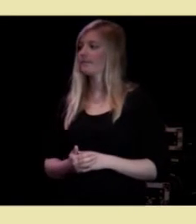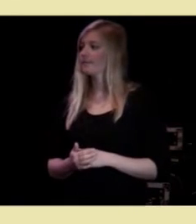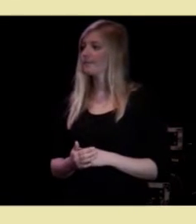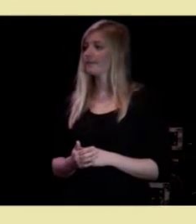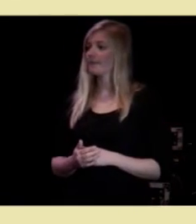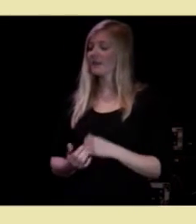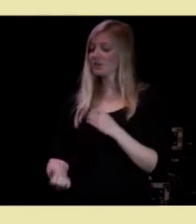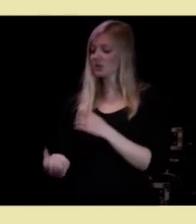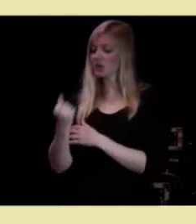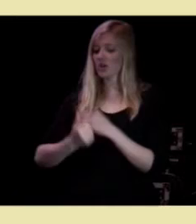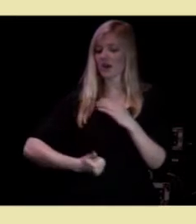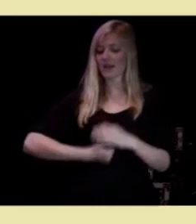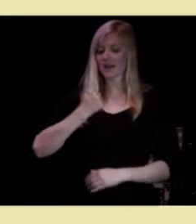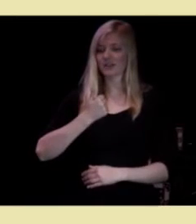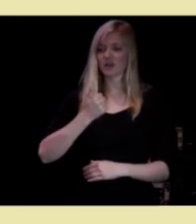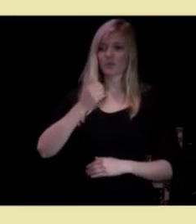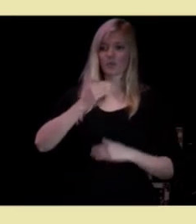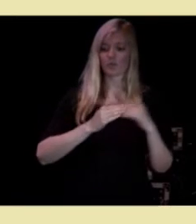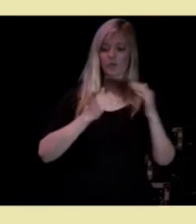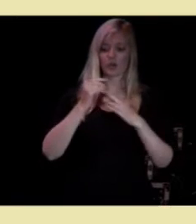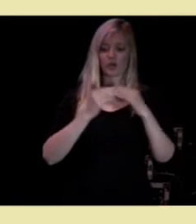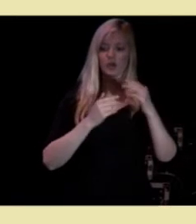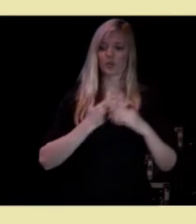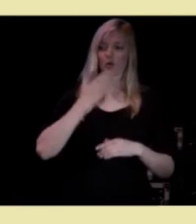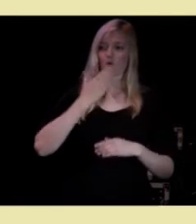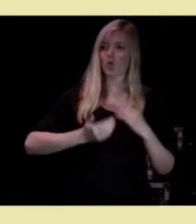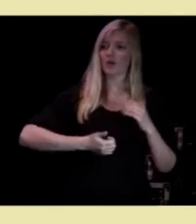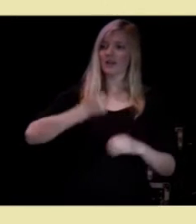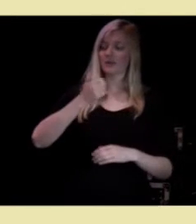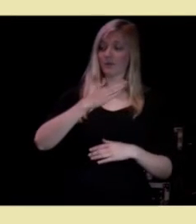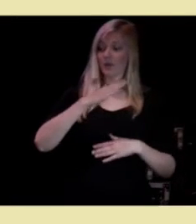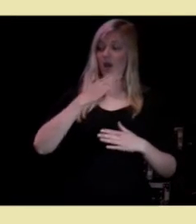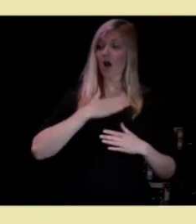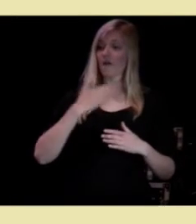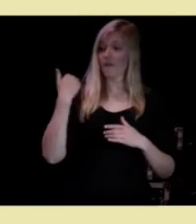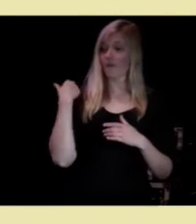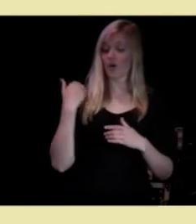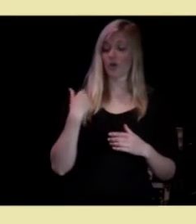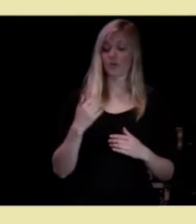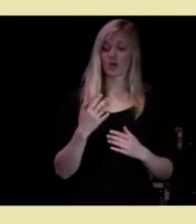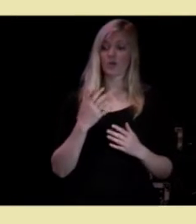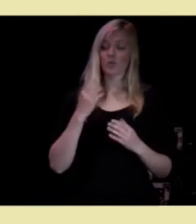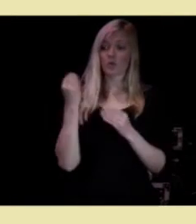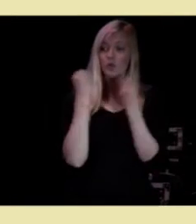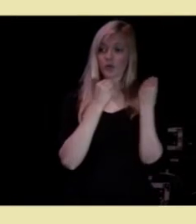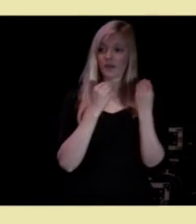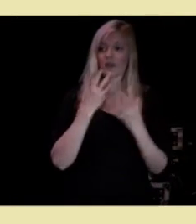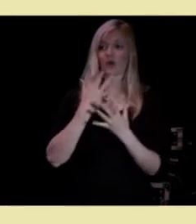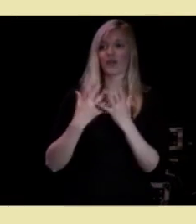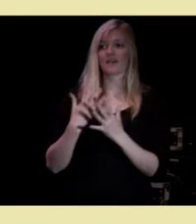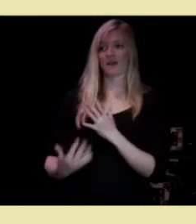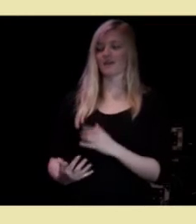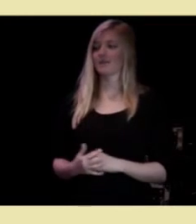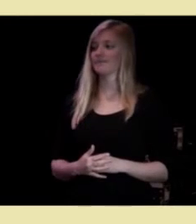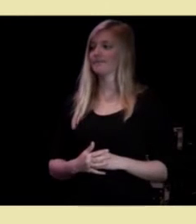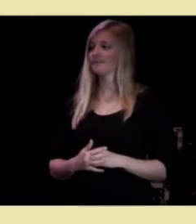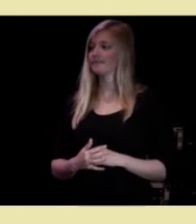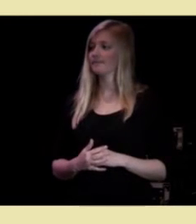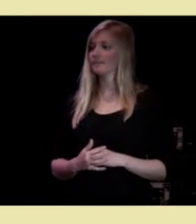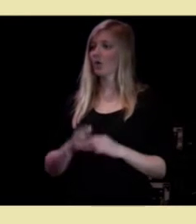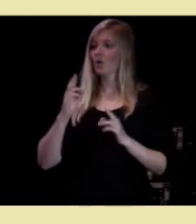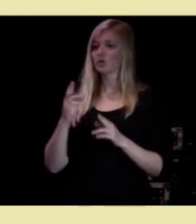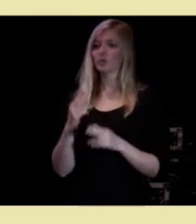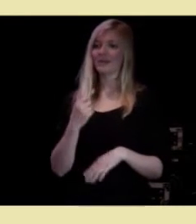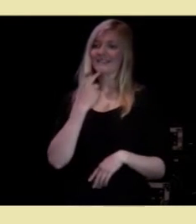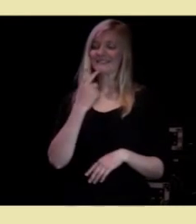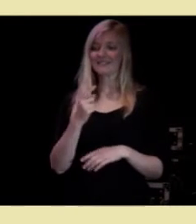Et styrket lederskap bygger videre på det gode lederskapet vi har gjennom utdanning og nettverk. Så jeg må sitere et par av